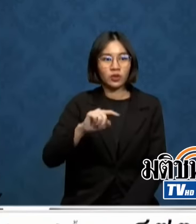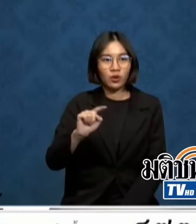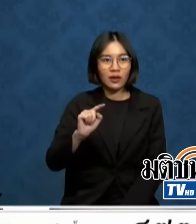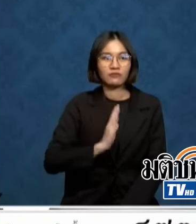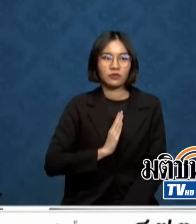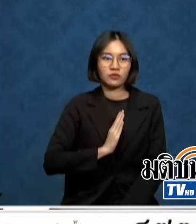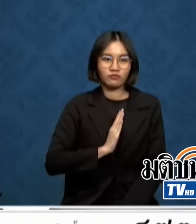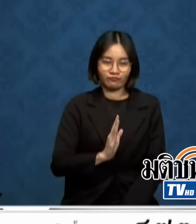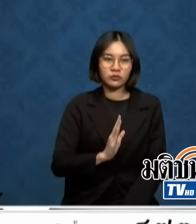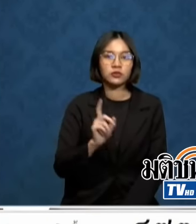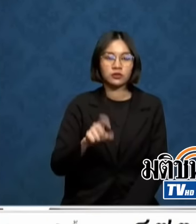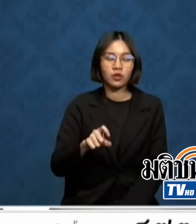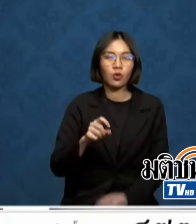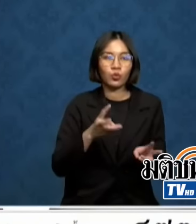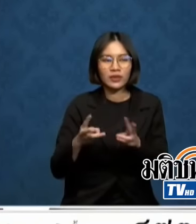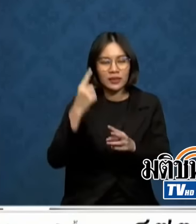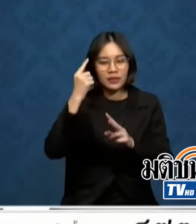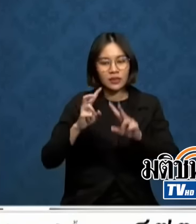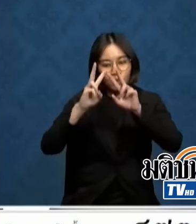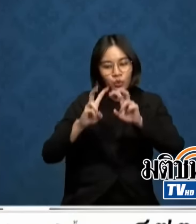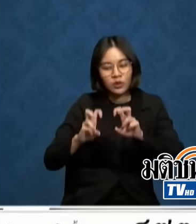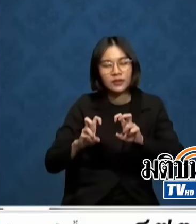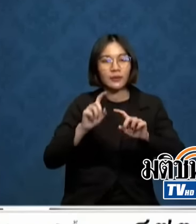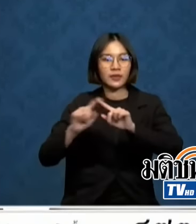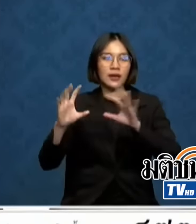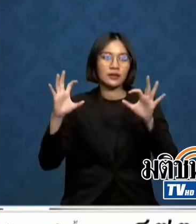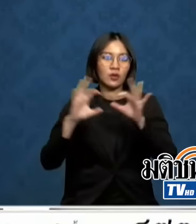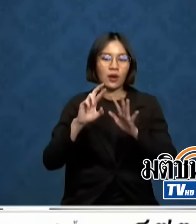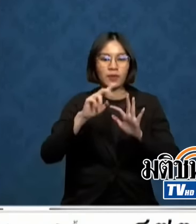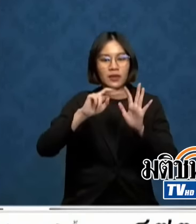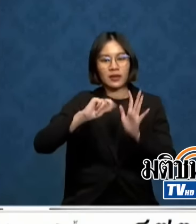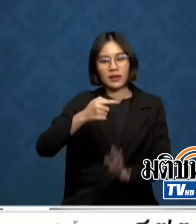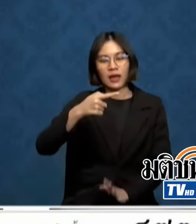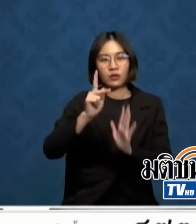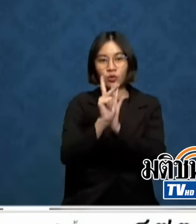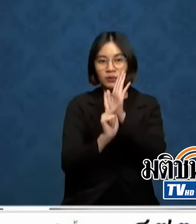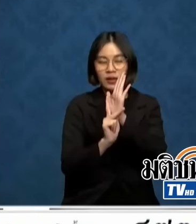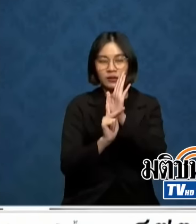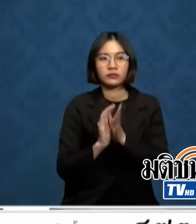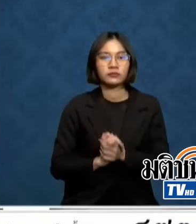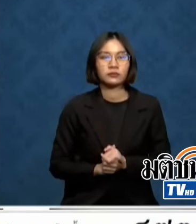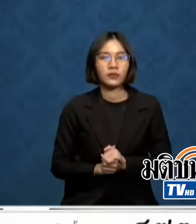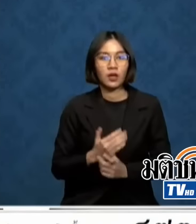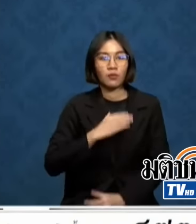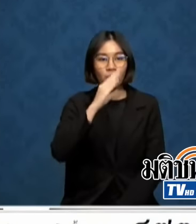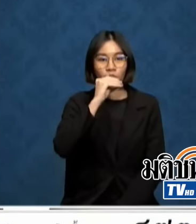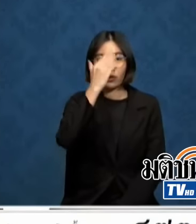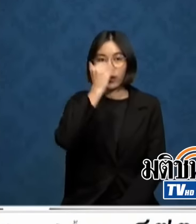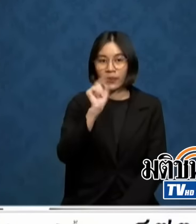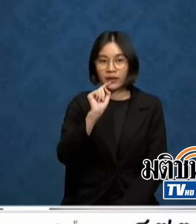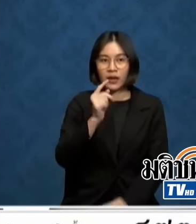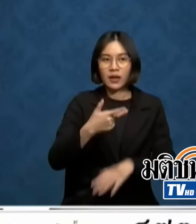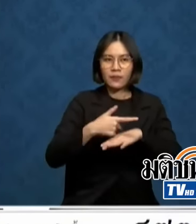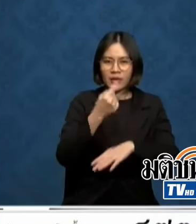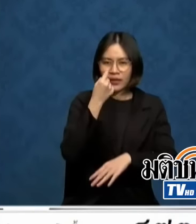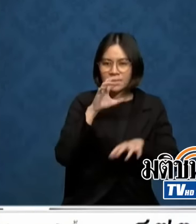คงเซ่นคงวากว่านี้ครับในการตีความและวินิจฉัยเรื่องของร่างกฎหมายการเงินท่านประธานครับที่ผมพูดแบบนี้เพราะว่าท่าน